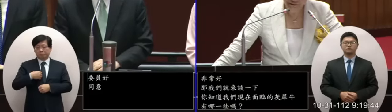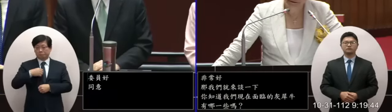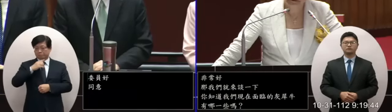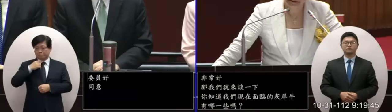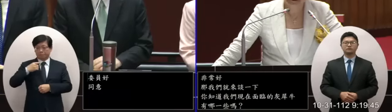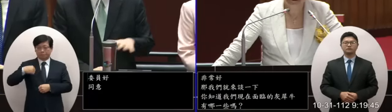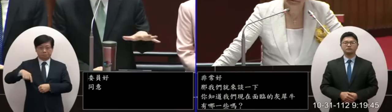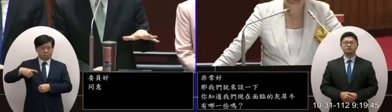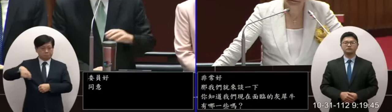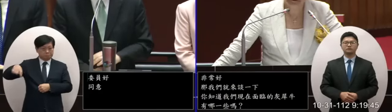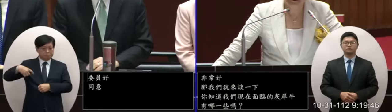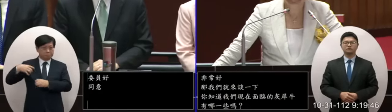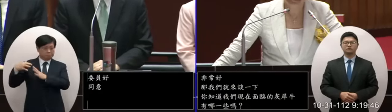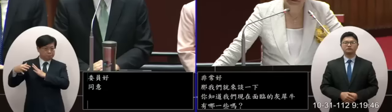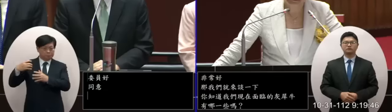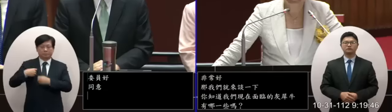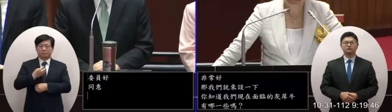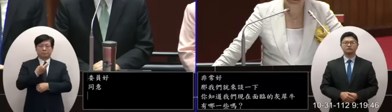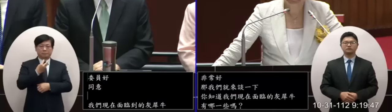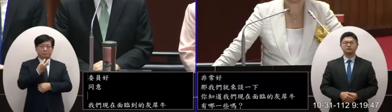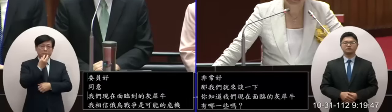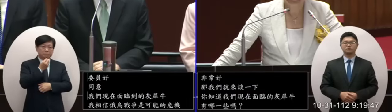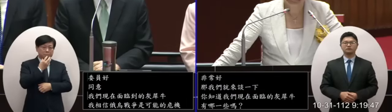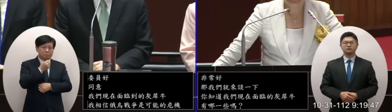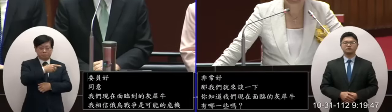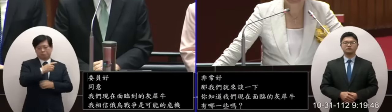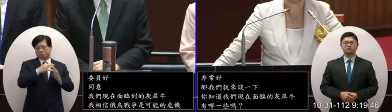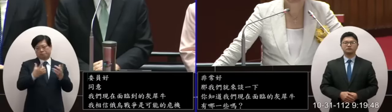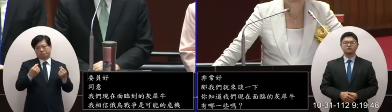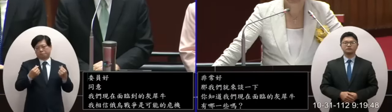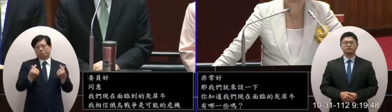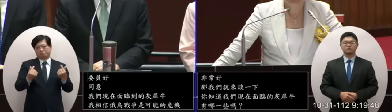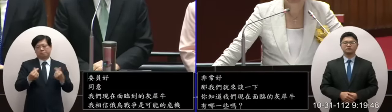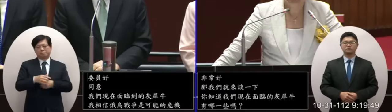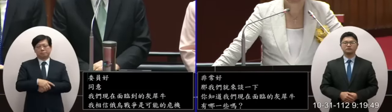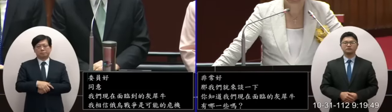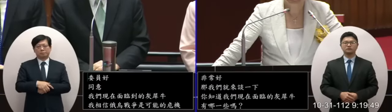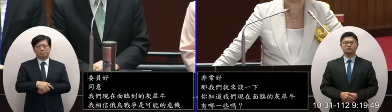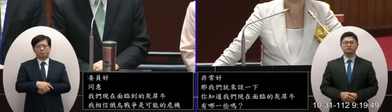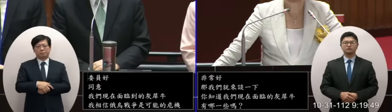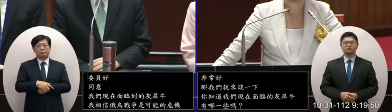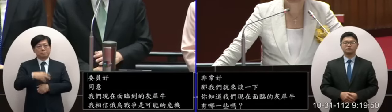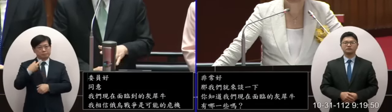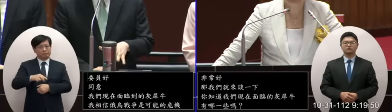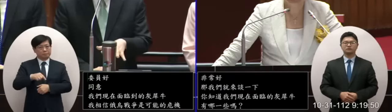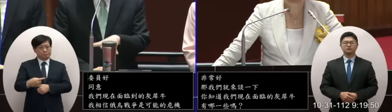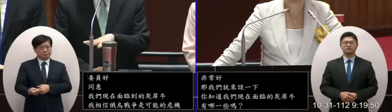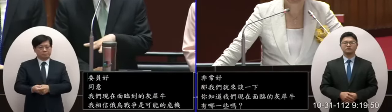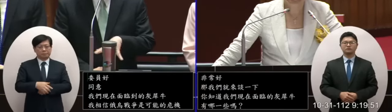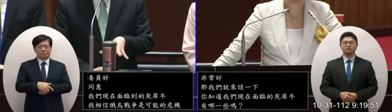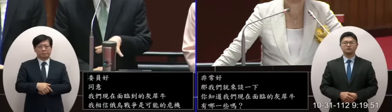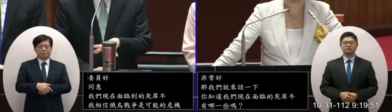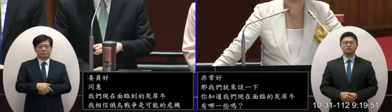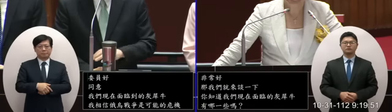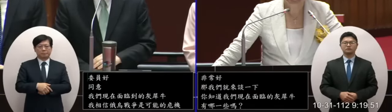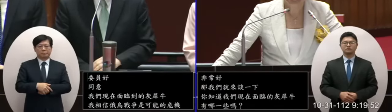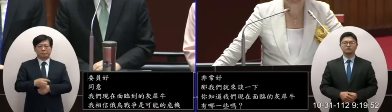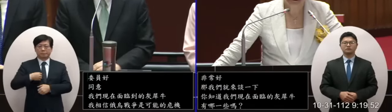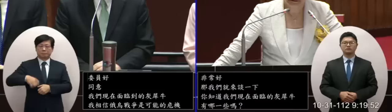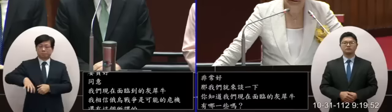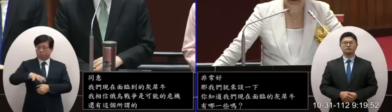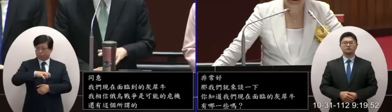战争哈，另外以色列的战争也是一个可能的危机，然后再来呢，就是我们整